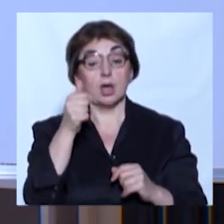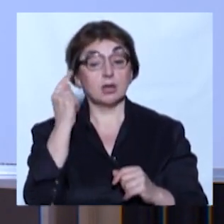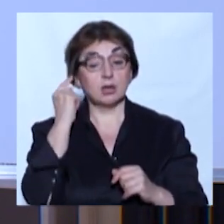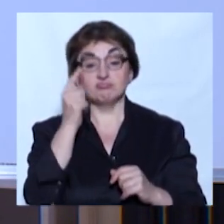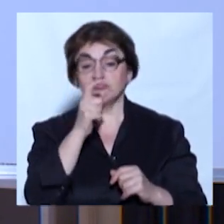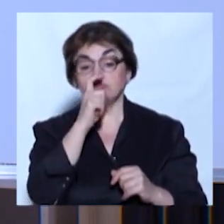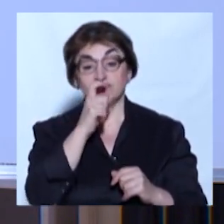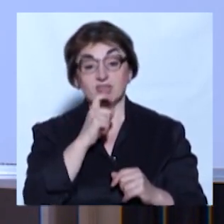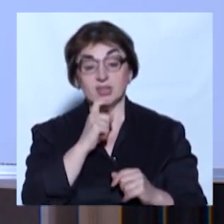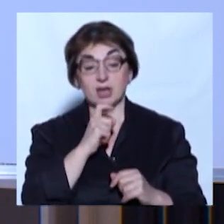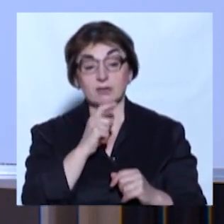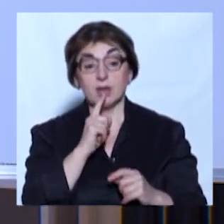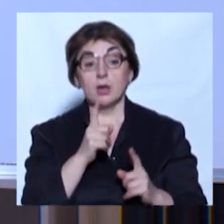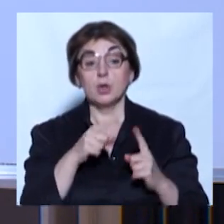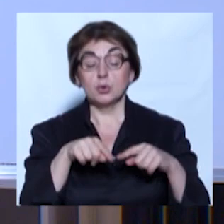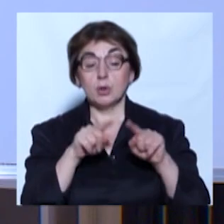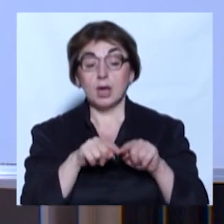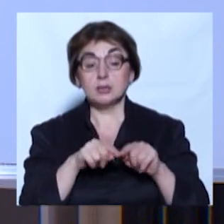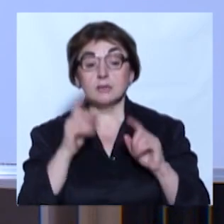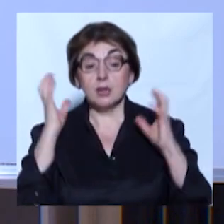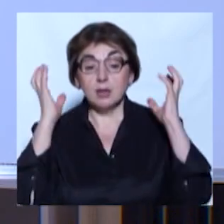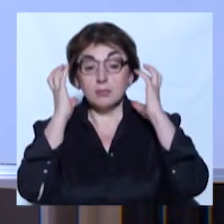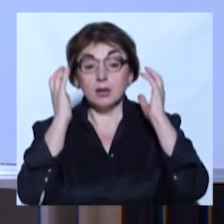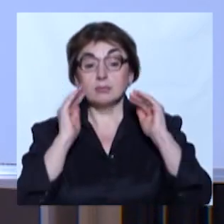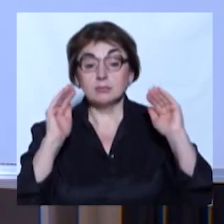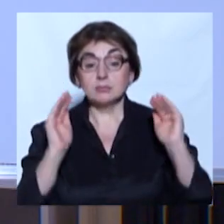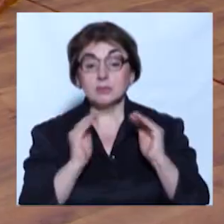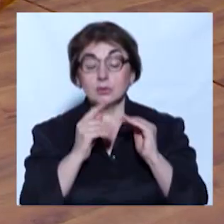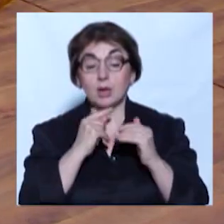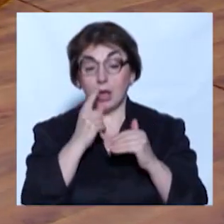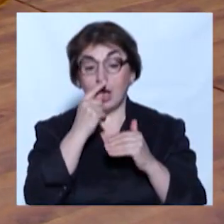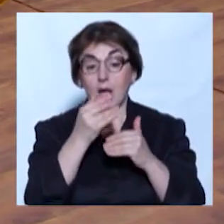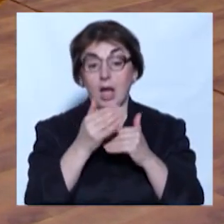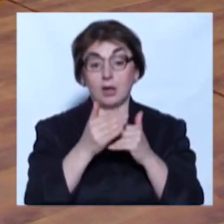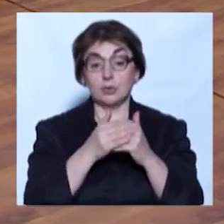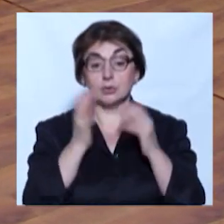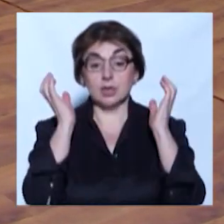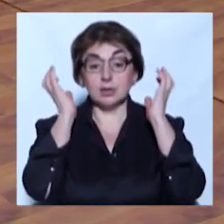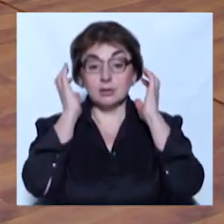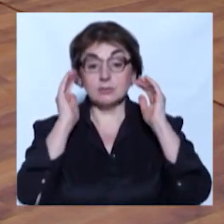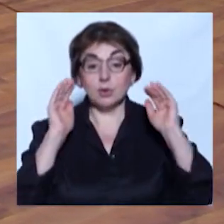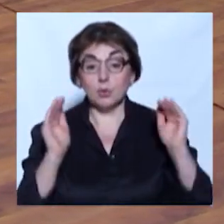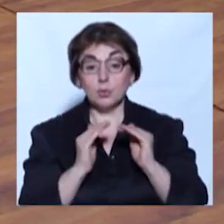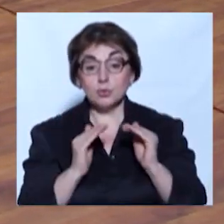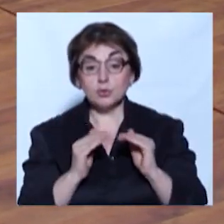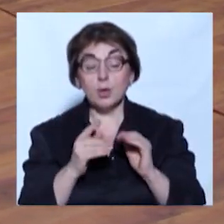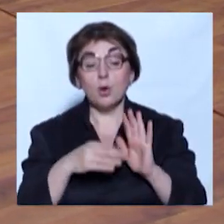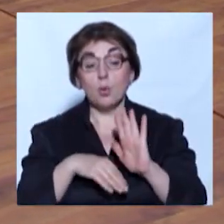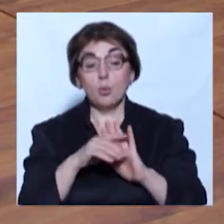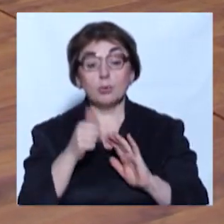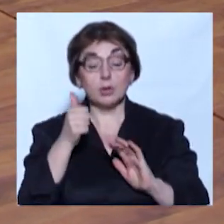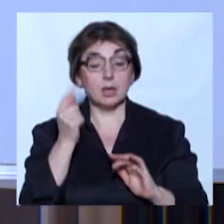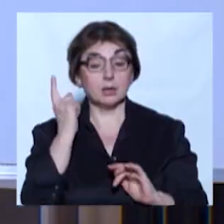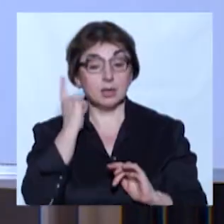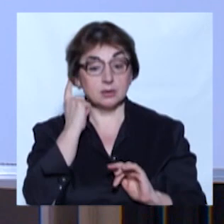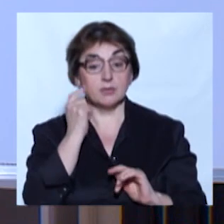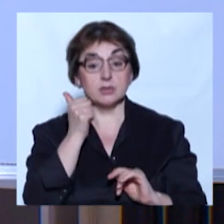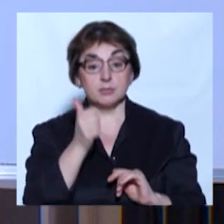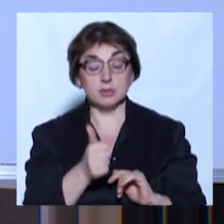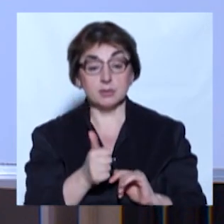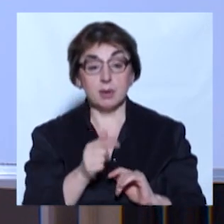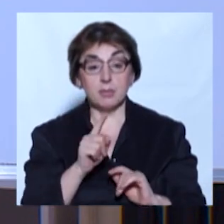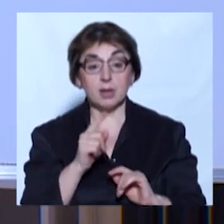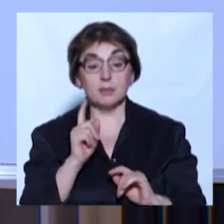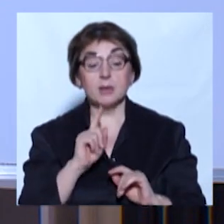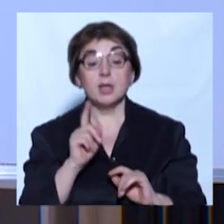გავიგებთ ხომ ხმას, თუნდაც მაგნიტოფონის ხმას, რაც უფრო ახლოსაა ჩვენთან მაგნიტოფონი, უფრო კარგად გესმის ხომ მისი ხმა.